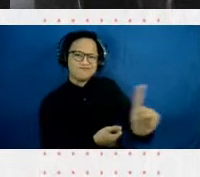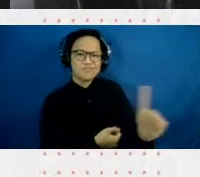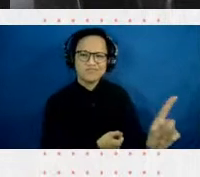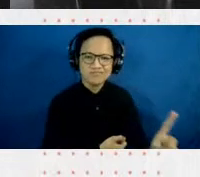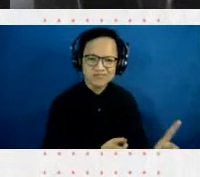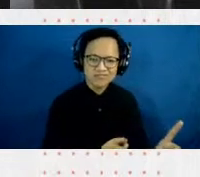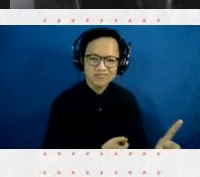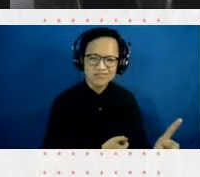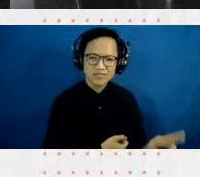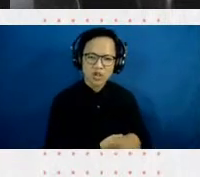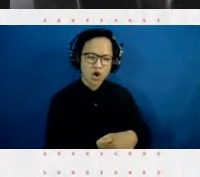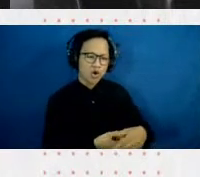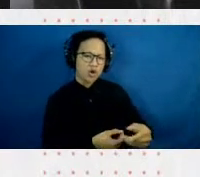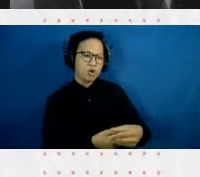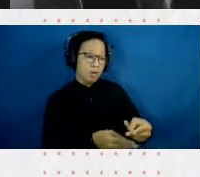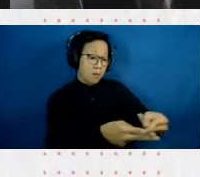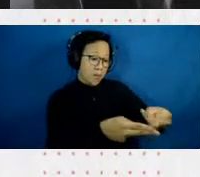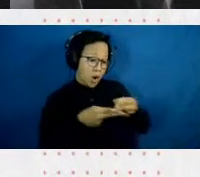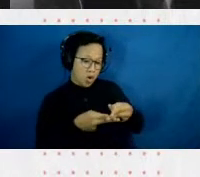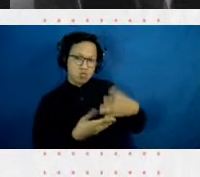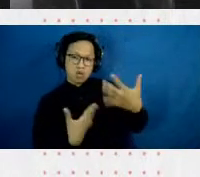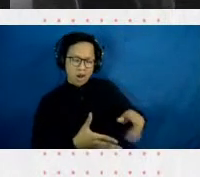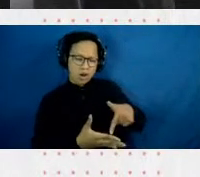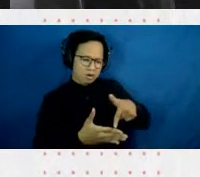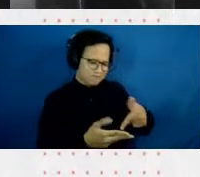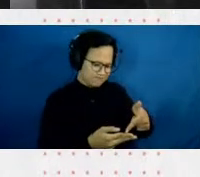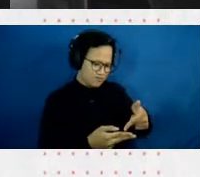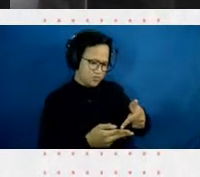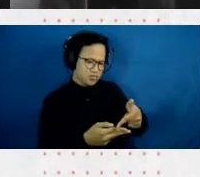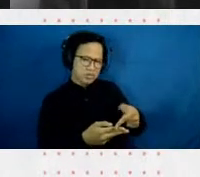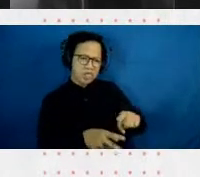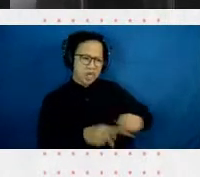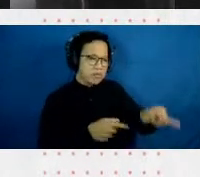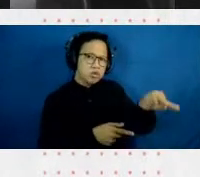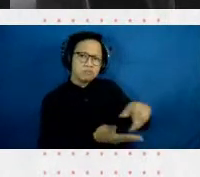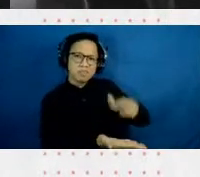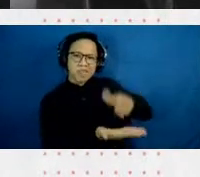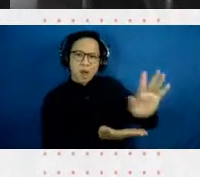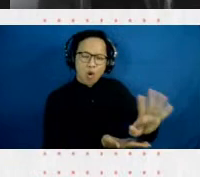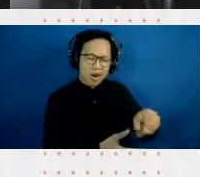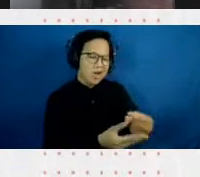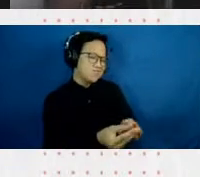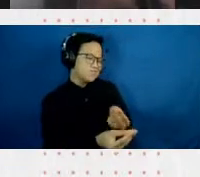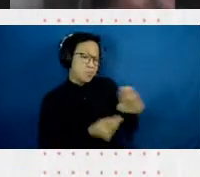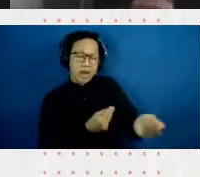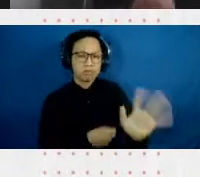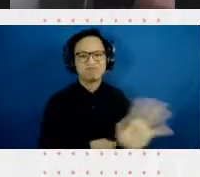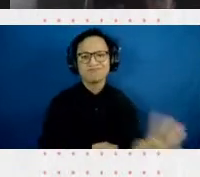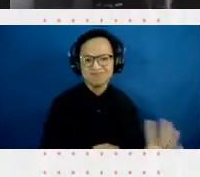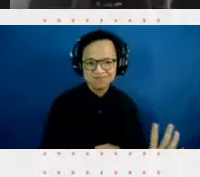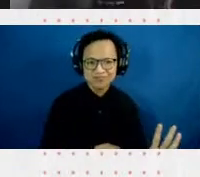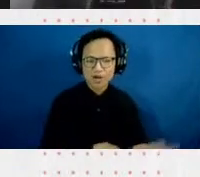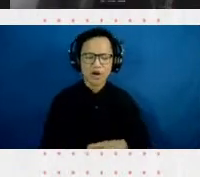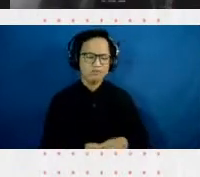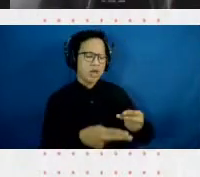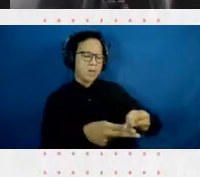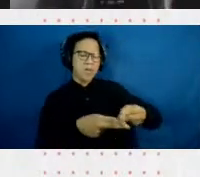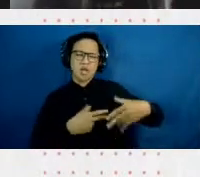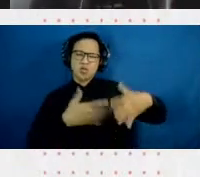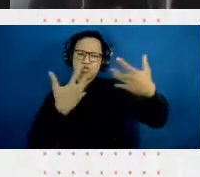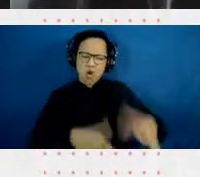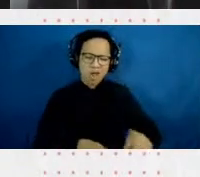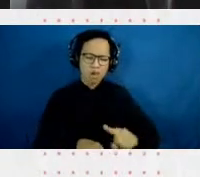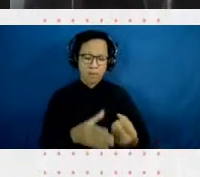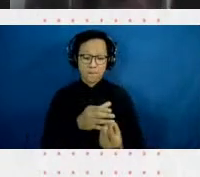udah, nggak usah bayar, nggak usah takut, nggak usah khawatir gitu. Sip, not like itu kawan-kawan BPI. Kalau sudah terlanjur dan ternyata malah